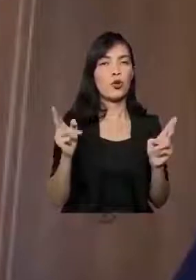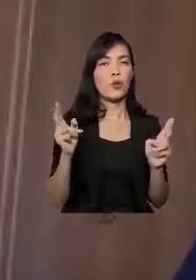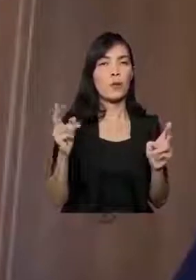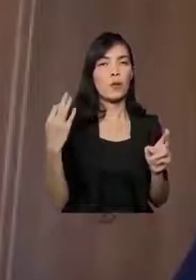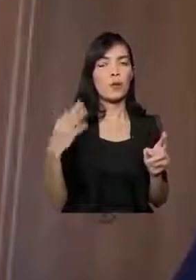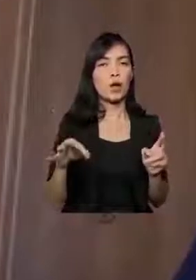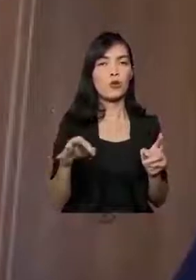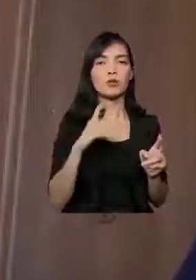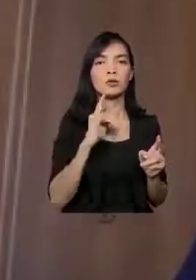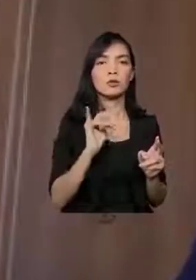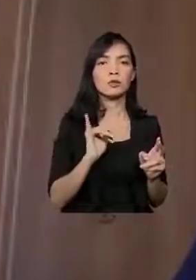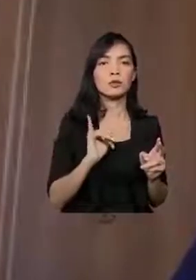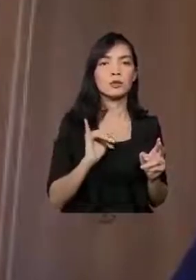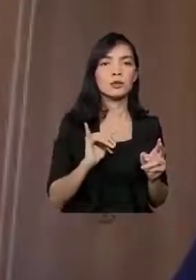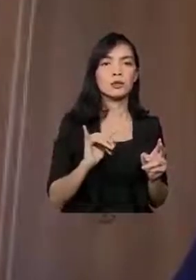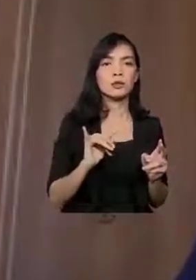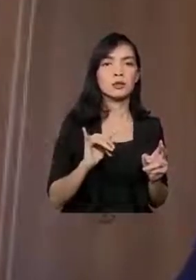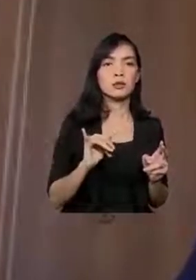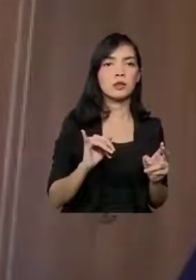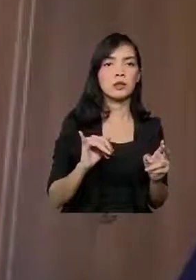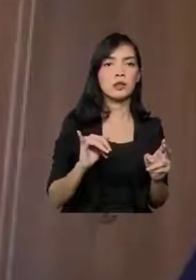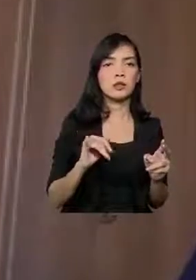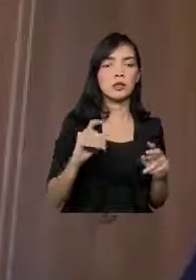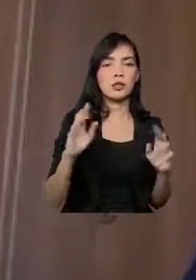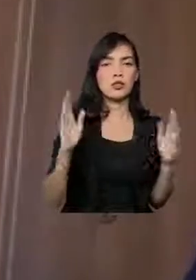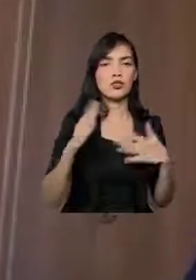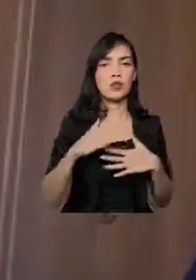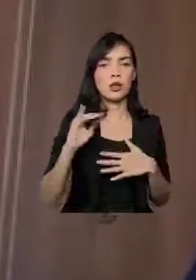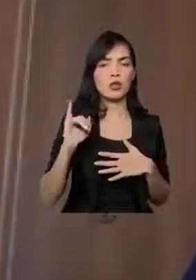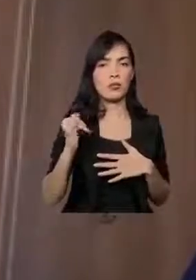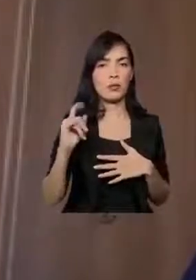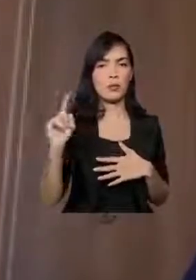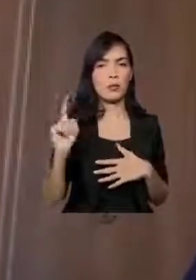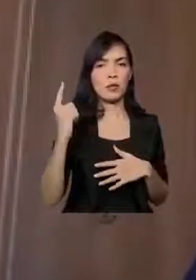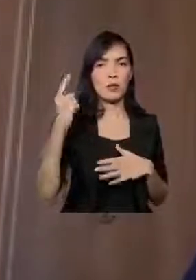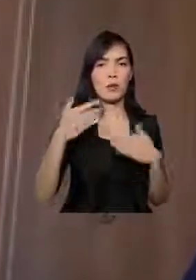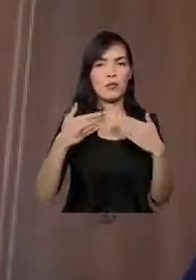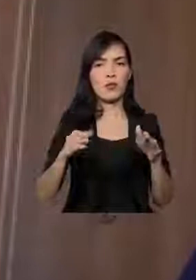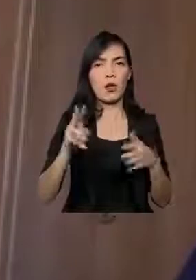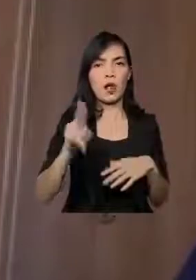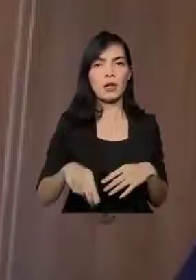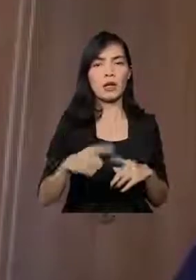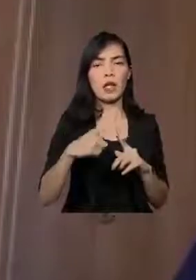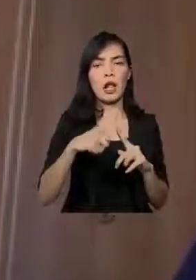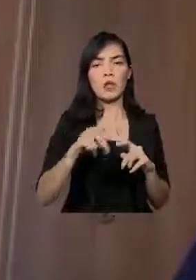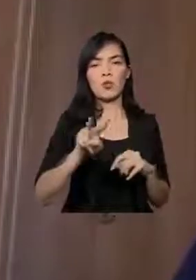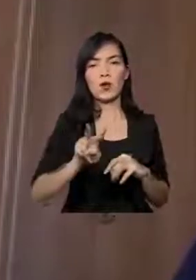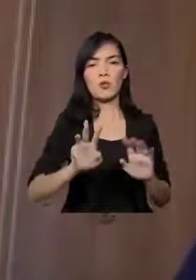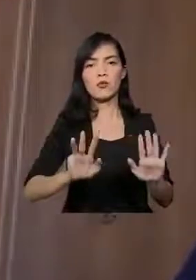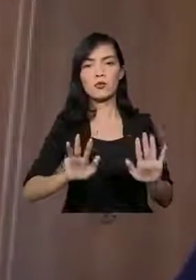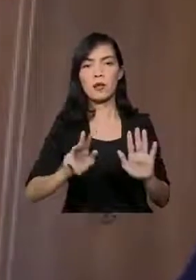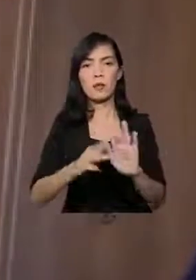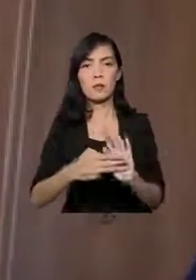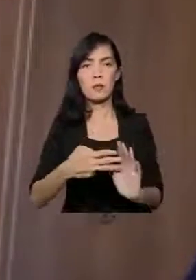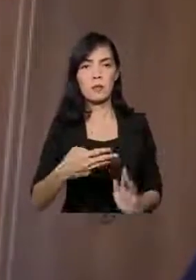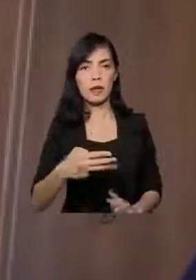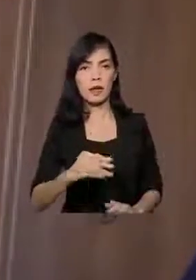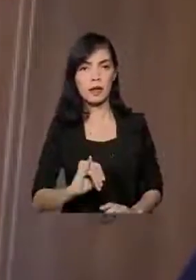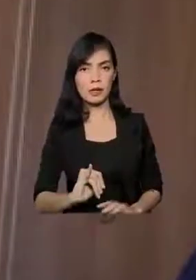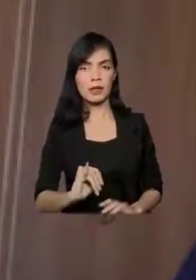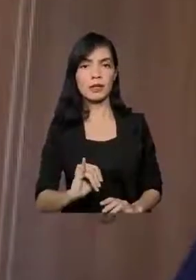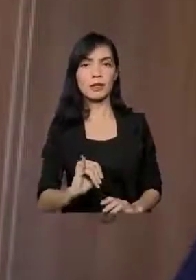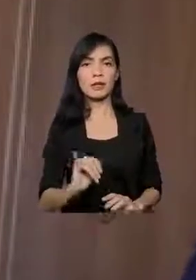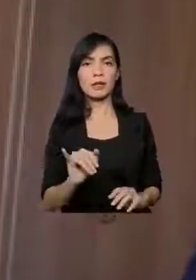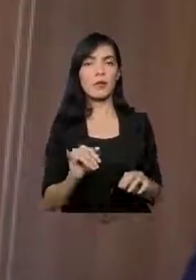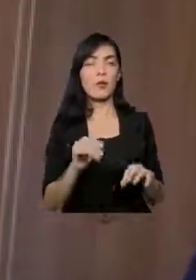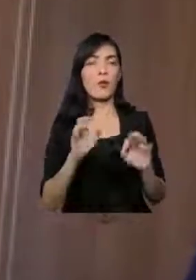di Turki ketika shalat jumat pertama kali di ijinkan untuk dibuka kembali pada tanggal 29.mei itu bersamaan dengan